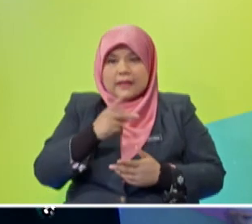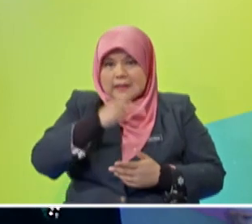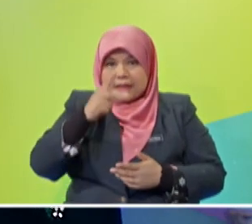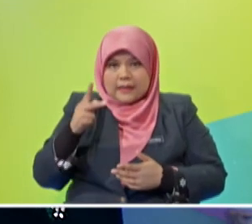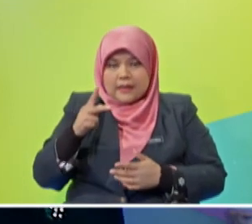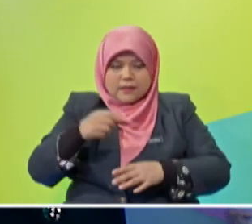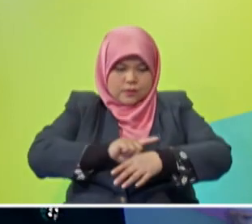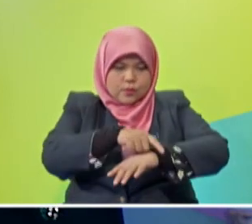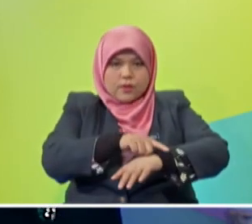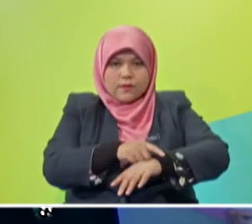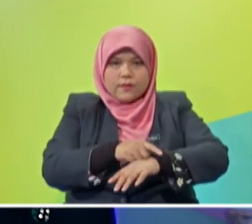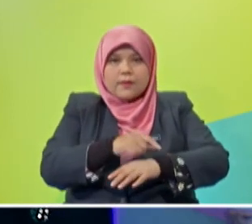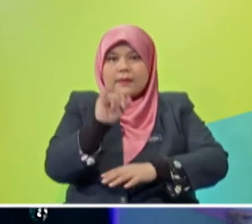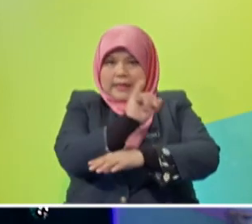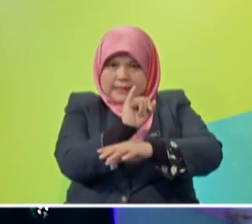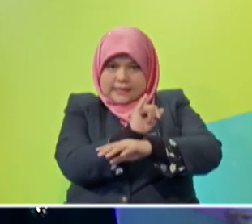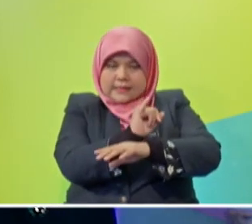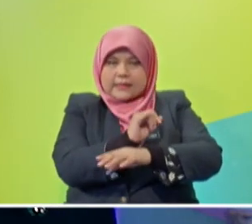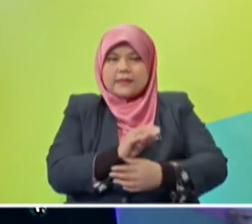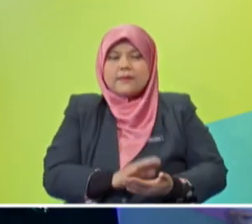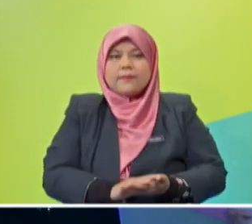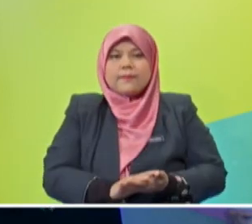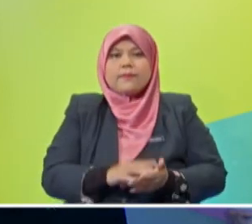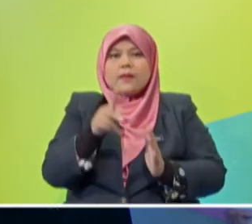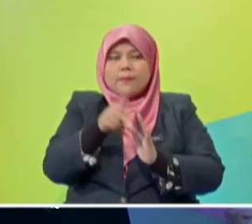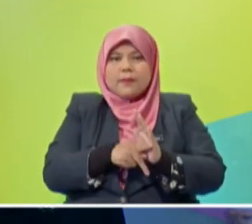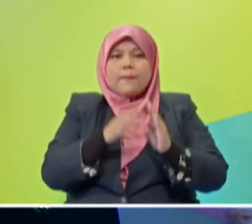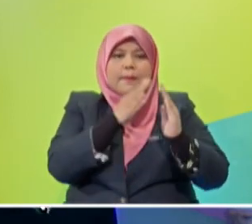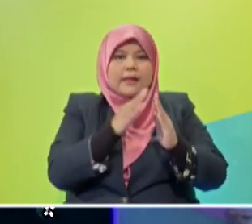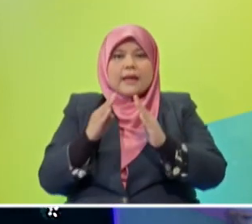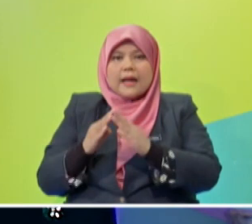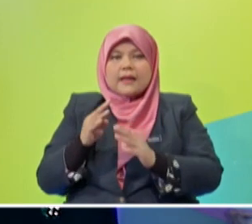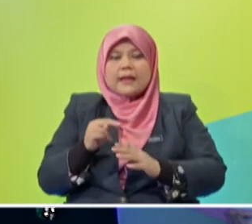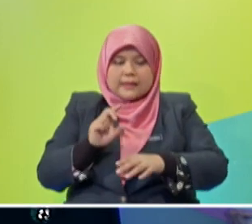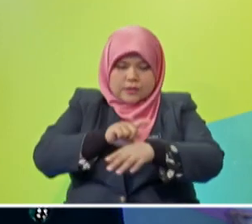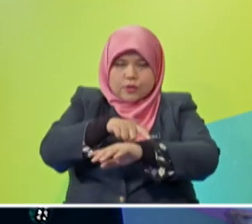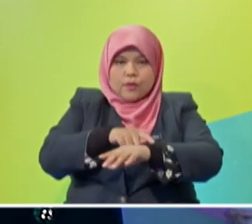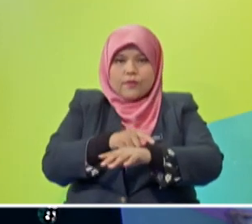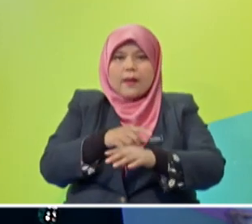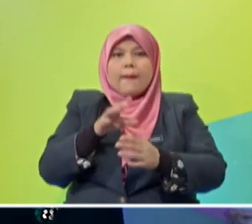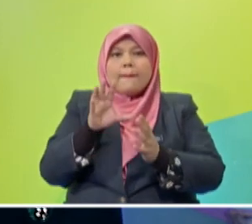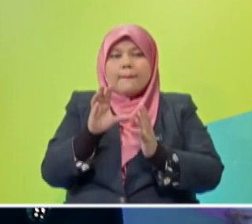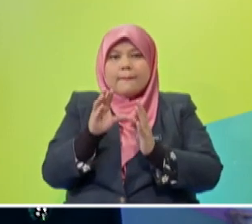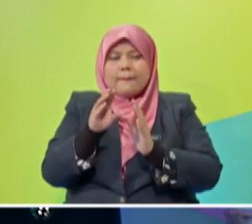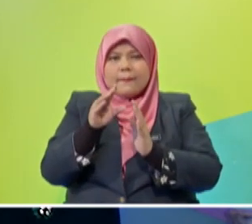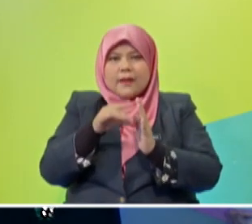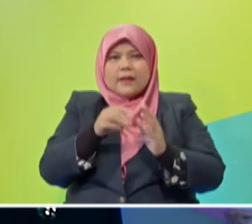dalam geografi kita panggil perindustrian. Okey, tapi kalau pembandaran dalam geografi kita panggil